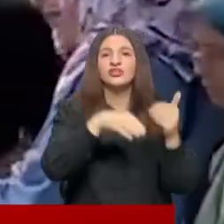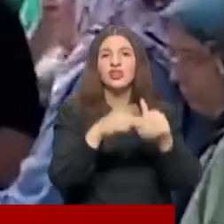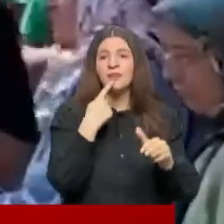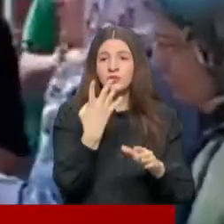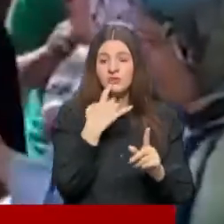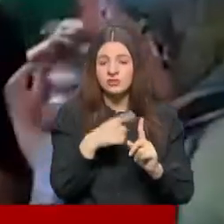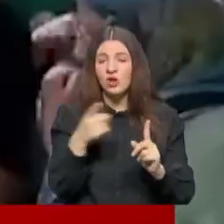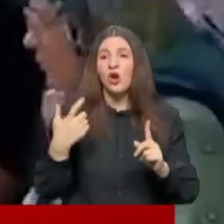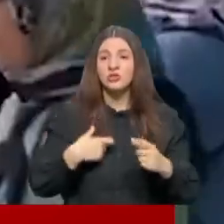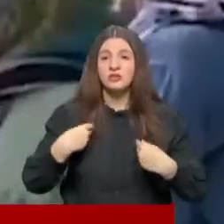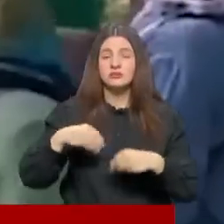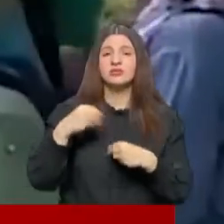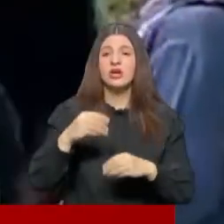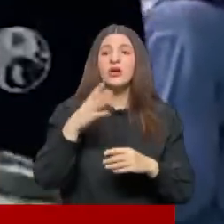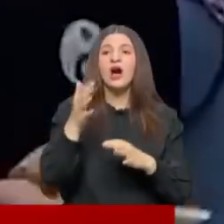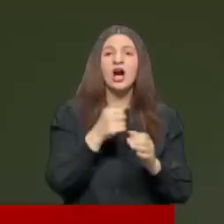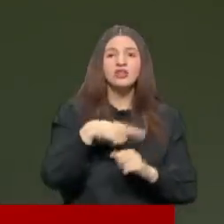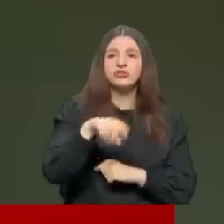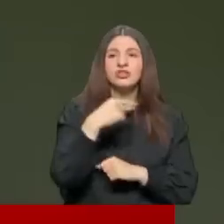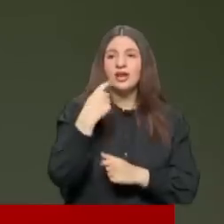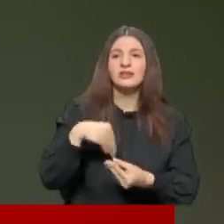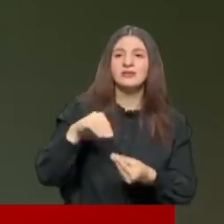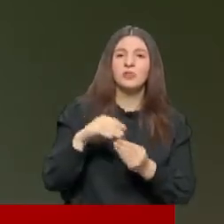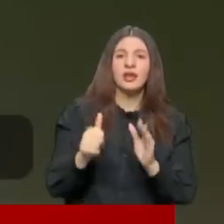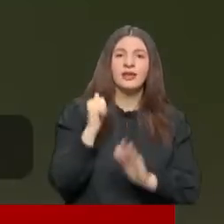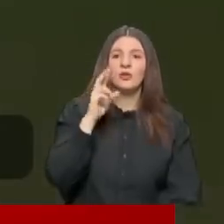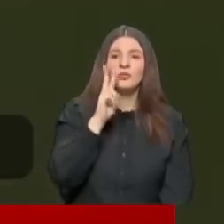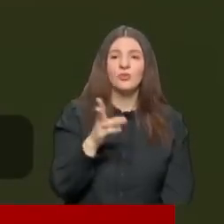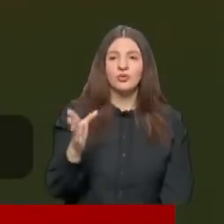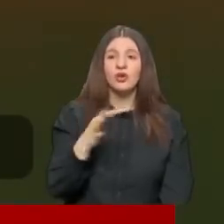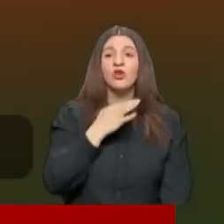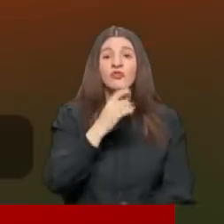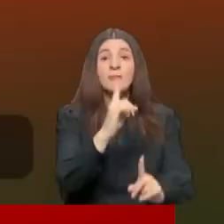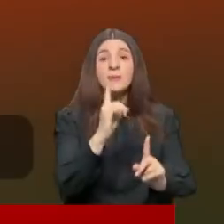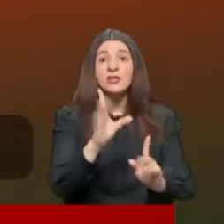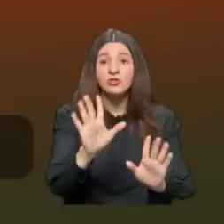yıldaysa özelleştirmeler tüketiciye şeker zammı olarak geri döndü.